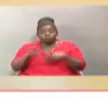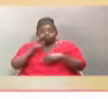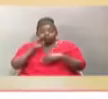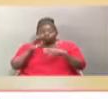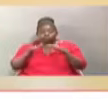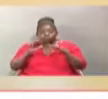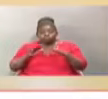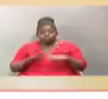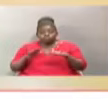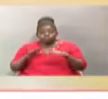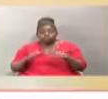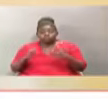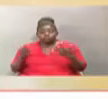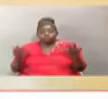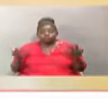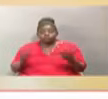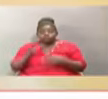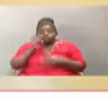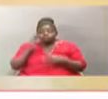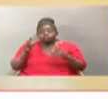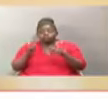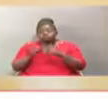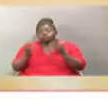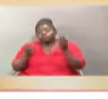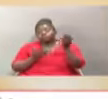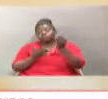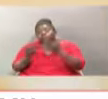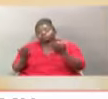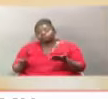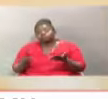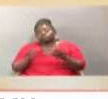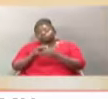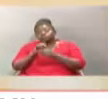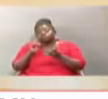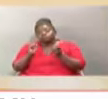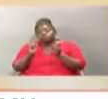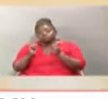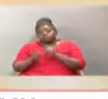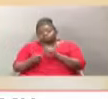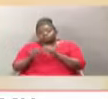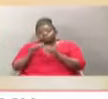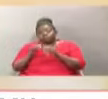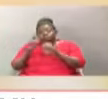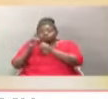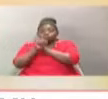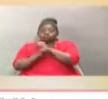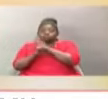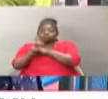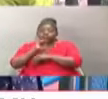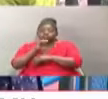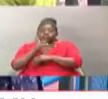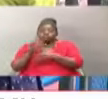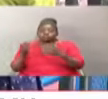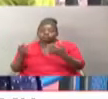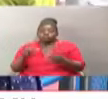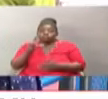bakkaka mujali ate abaweereza abagenda okukola enkyukakyuka mu disitulikiti yaffe ey'erwengo